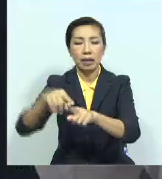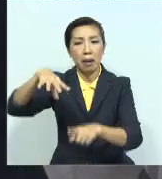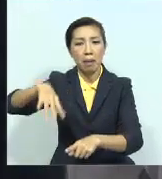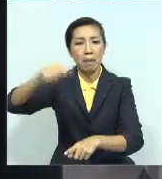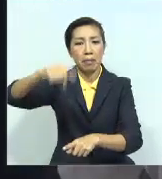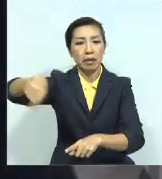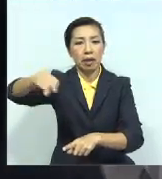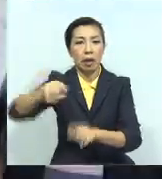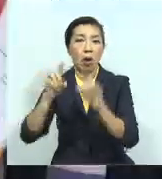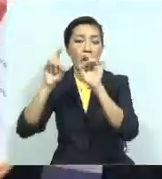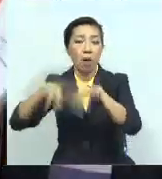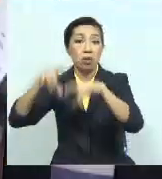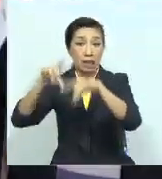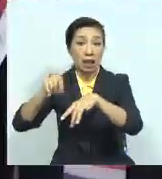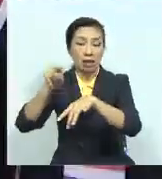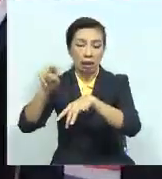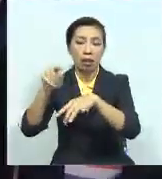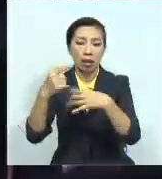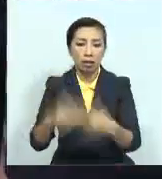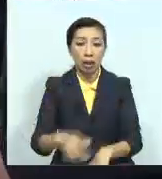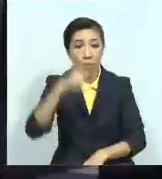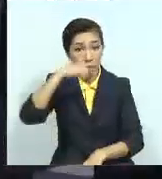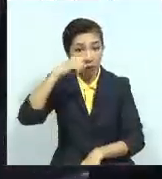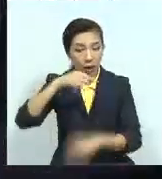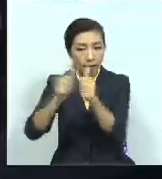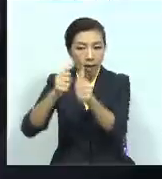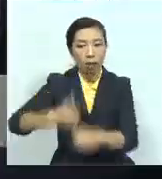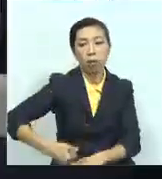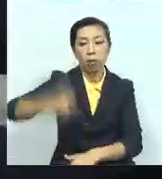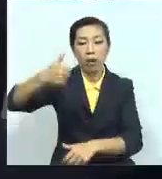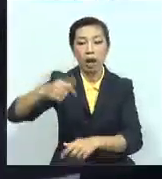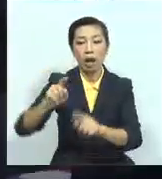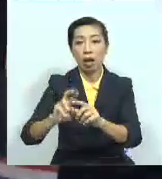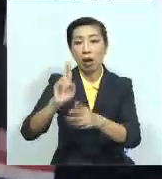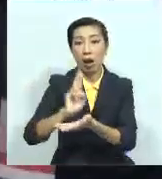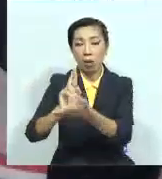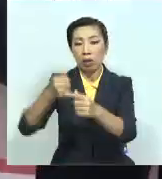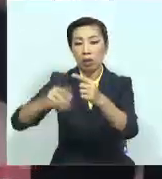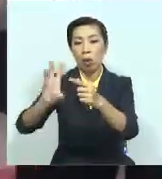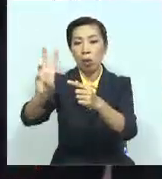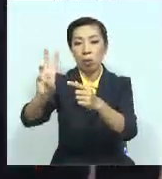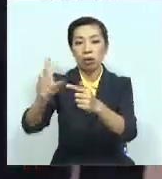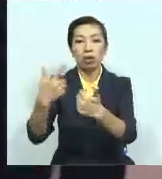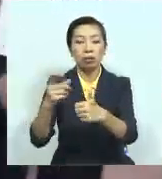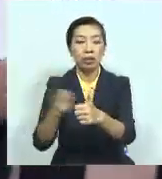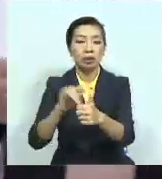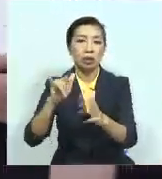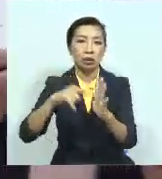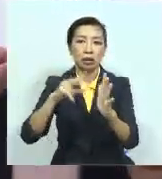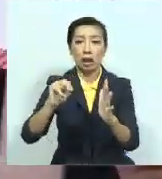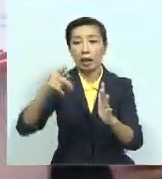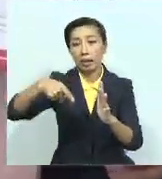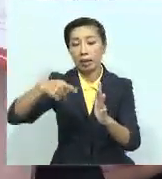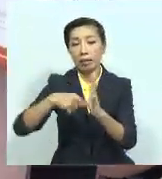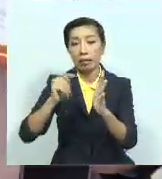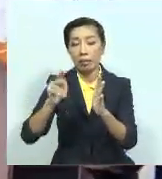ครือรัฐออสเตรเลียนะครับโดยนักเรียนไทยสามารถคว้า6รางวัลจากการแข่งขันประกอบด้วยนายยานภัทรพินิจพิชิต